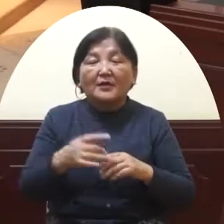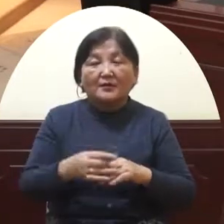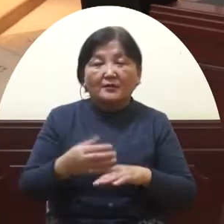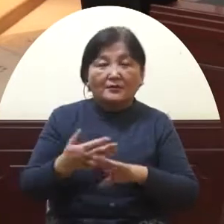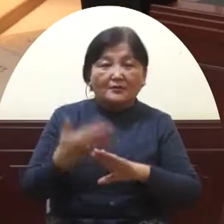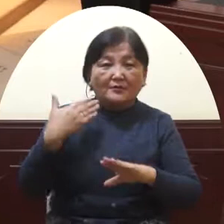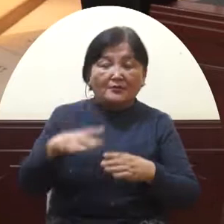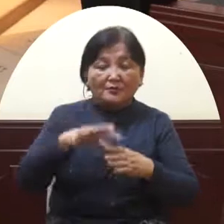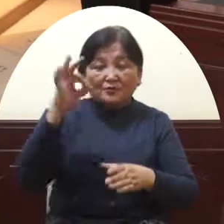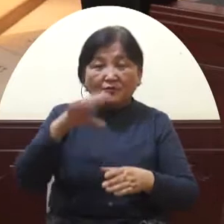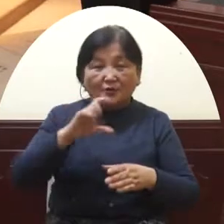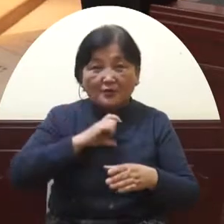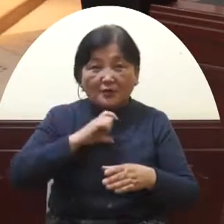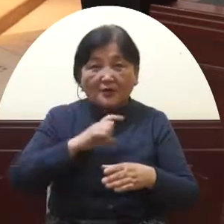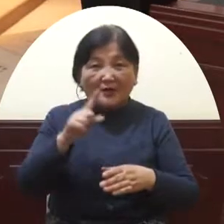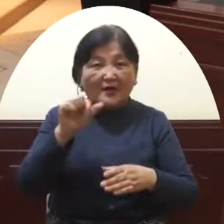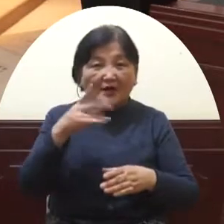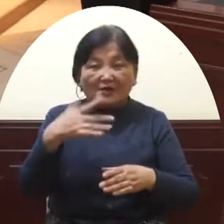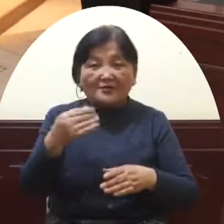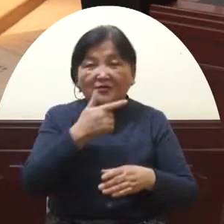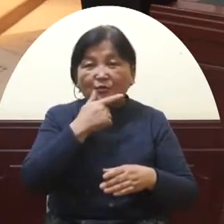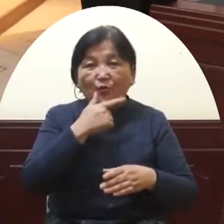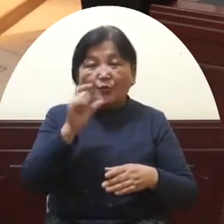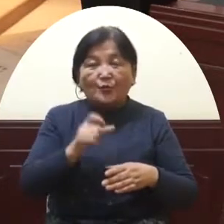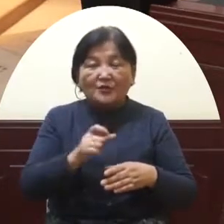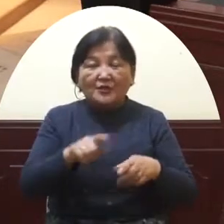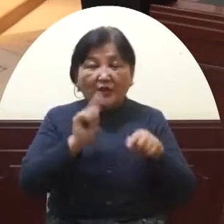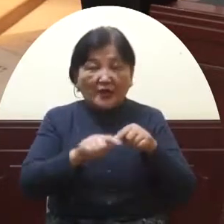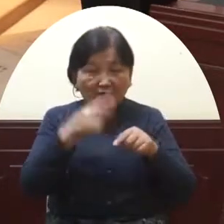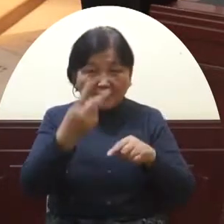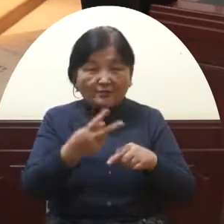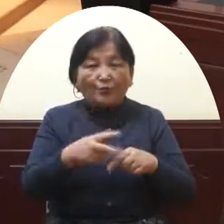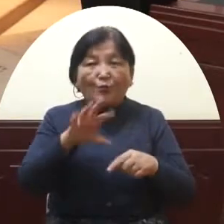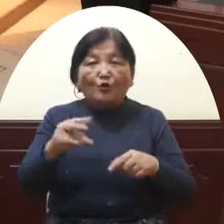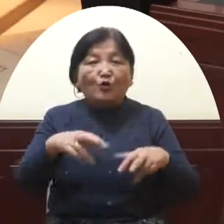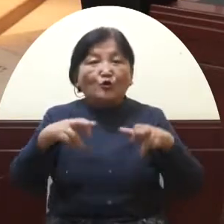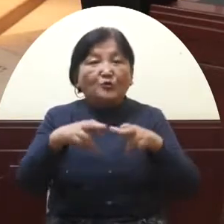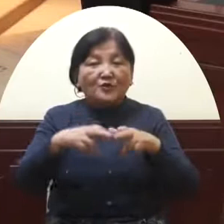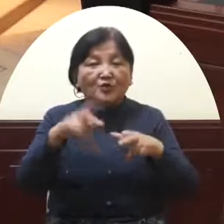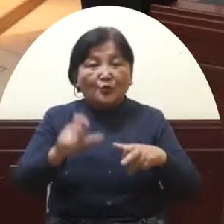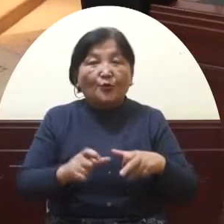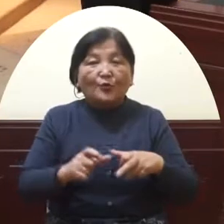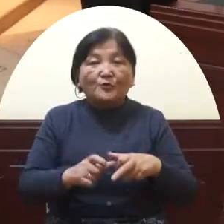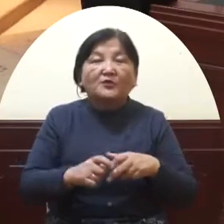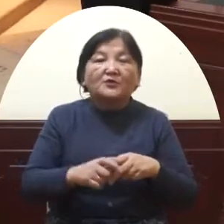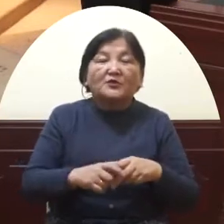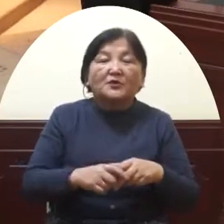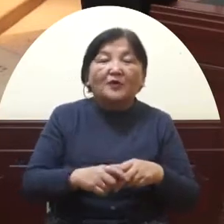нөхцөлөөс хамаараа сонгох хэрэгтэй үр дүн чадахгүй байгаа хүмүүсийн нөхцөлөөтэй хяналт авах за мөн одоо хөгжлийн бэрхшээлтэй гэдэг юм уу ухааны бэрхшээлтэй